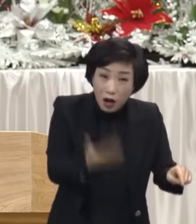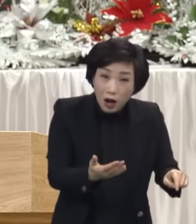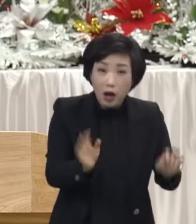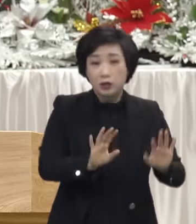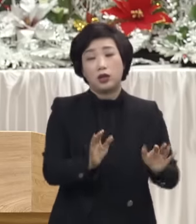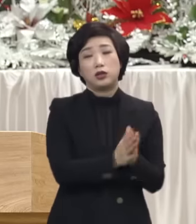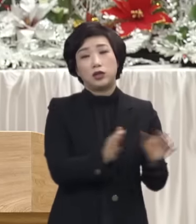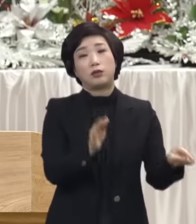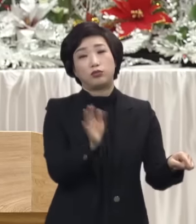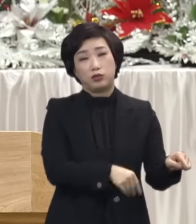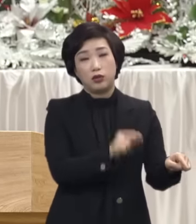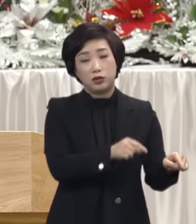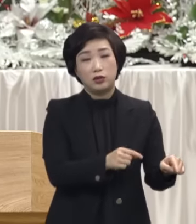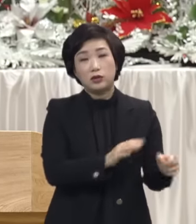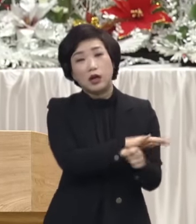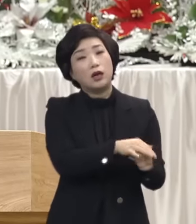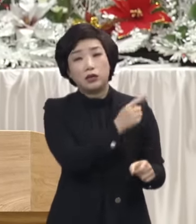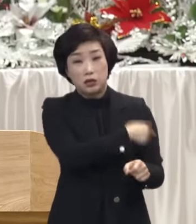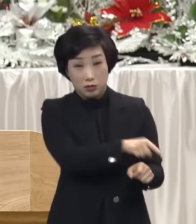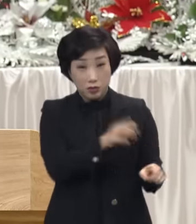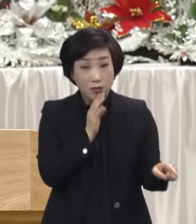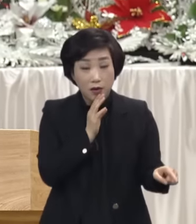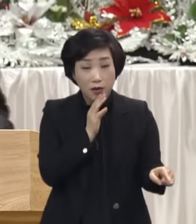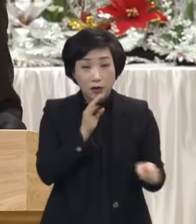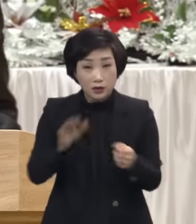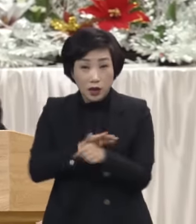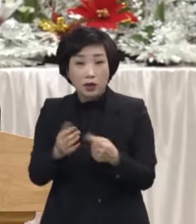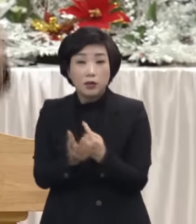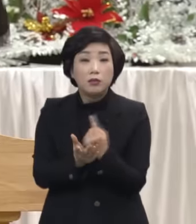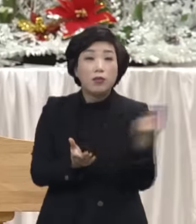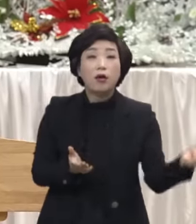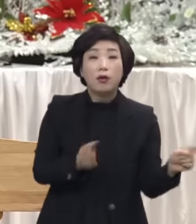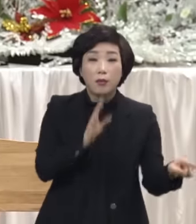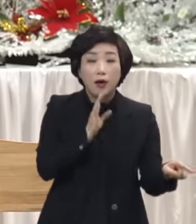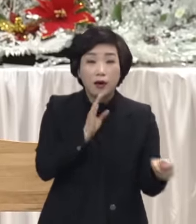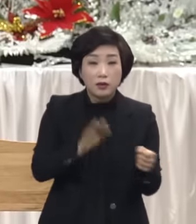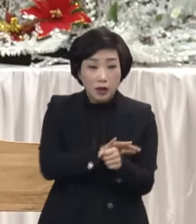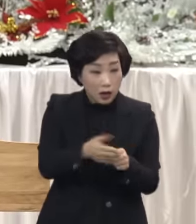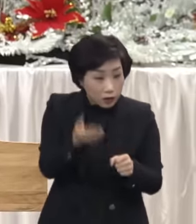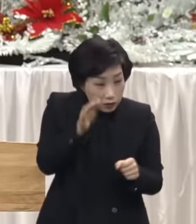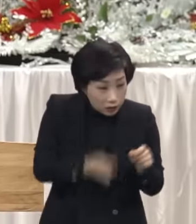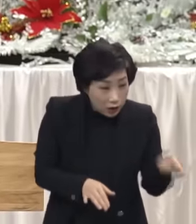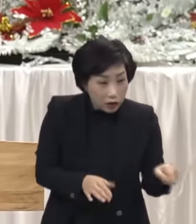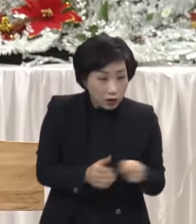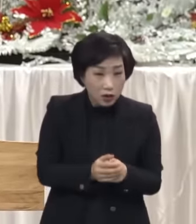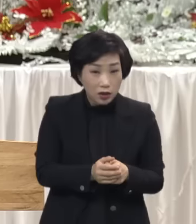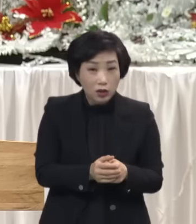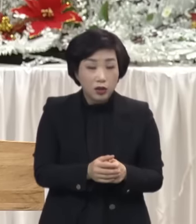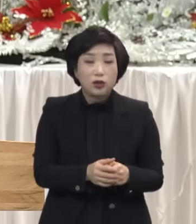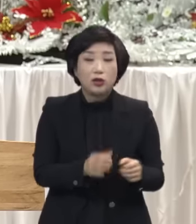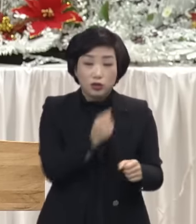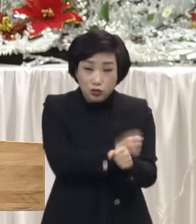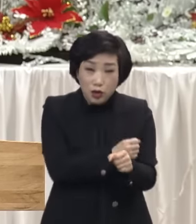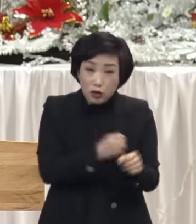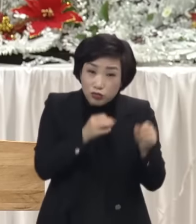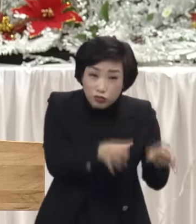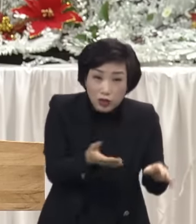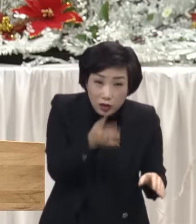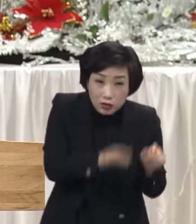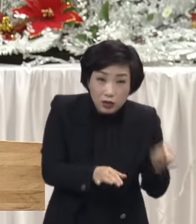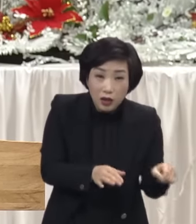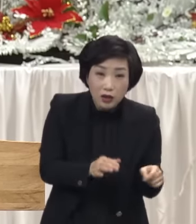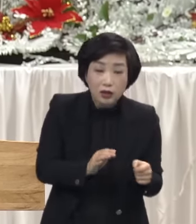없고 시작부터 사랑에서 벗어났고 사랑했으나 투자했으나